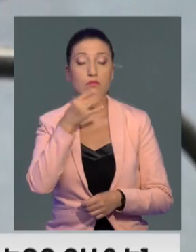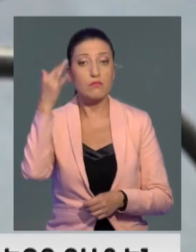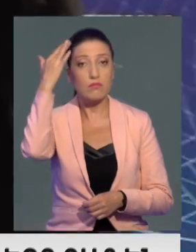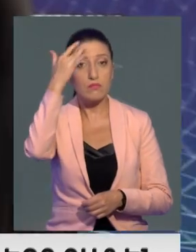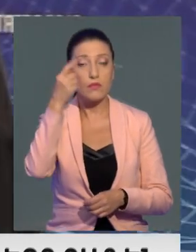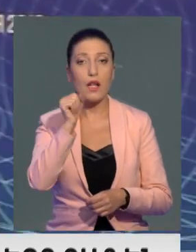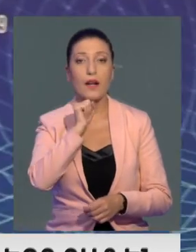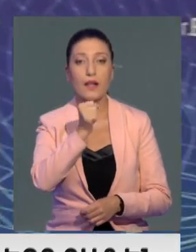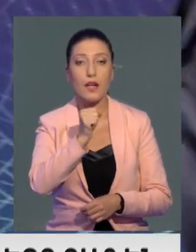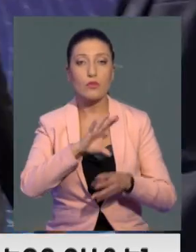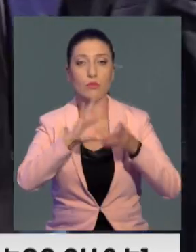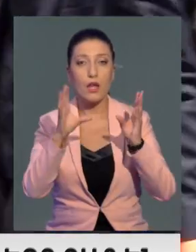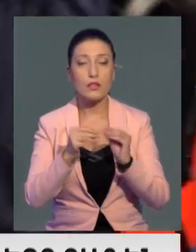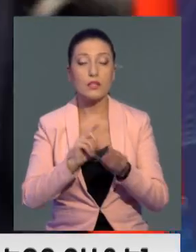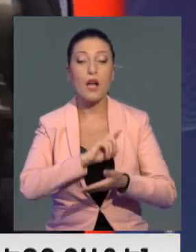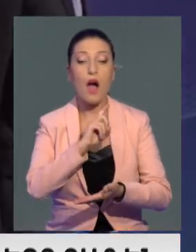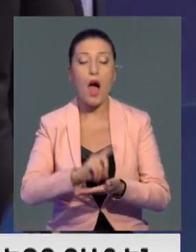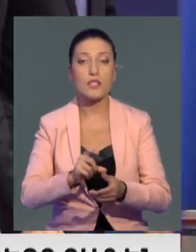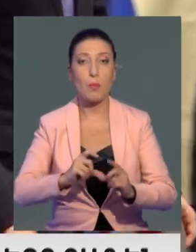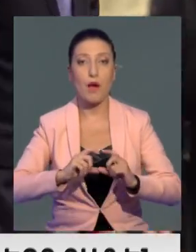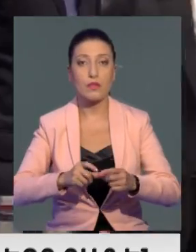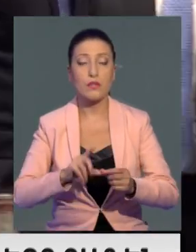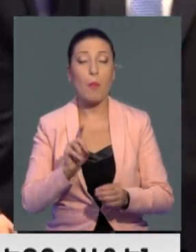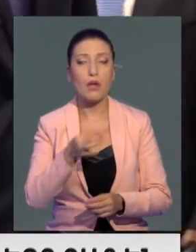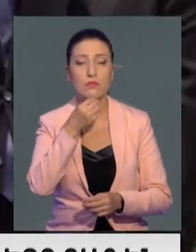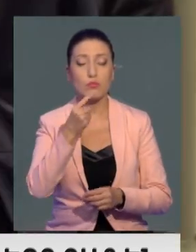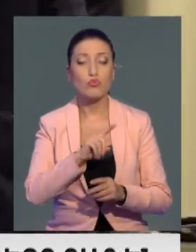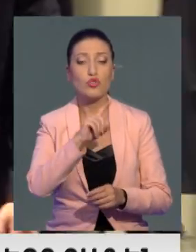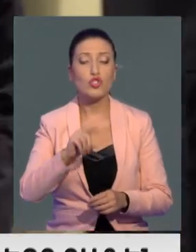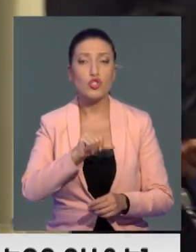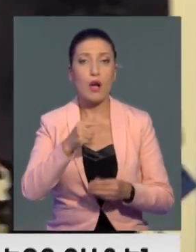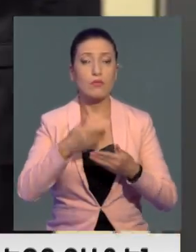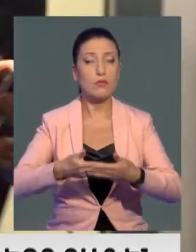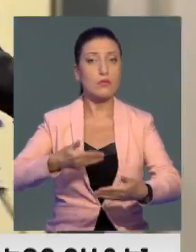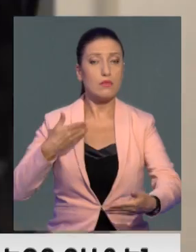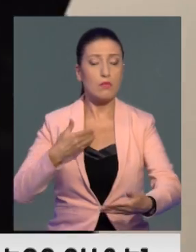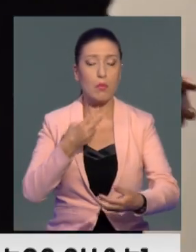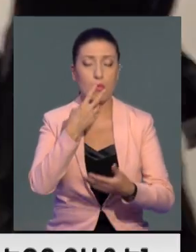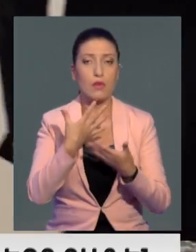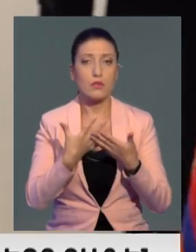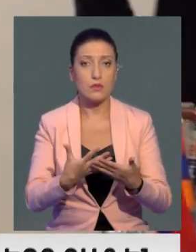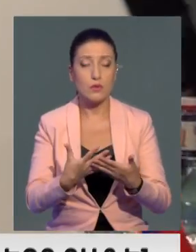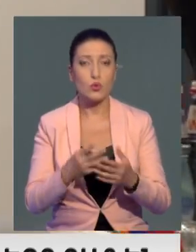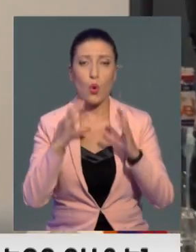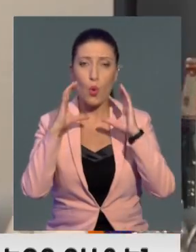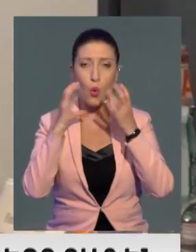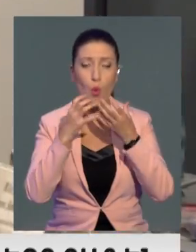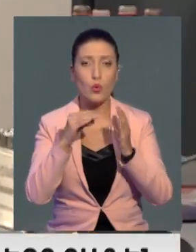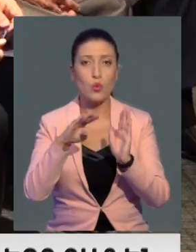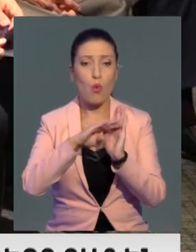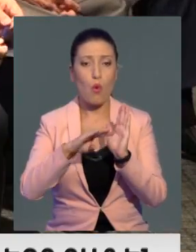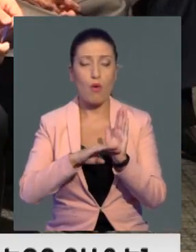էր լրագրողների հետ հարց ու պատասխան, բայց դրանից դեռ 1 ժամ առաջ պարզվեց, նման լուրջ միջոցառման օրակարգը խախտվել